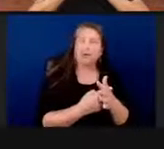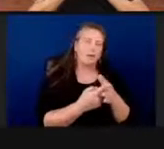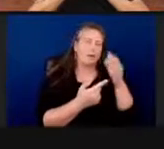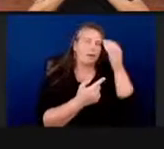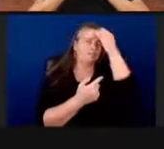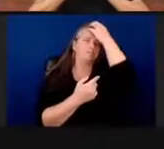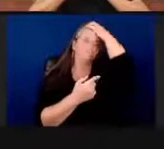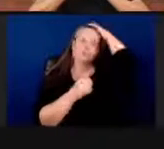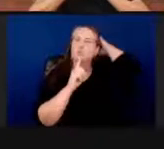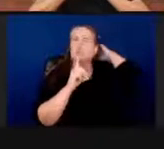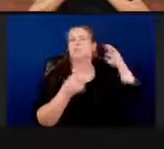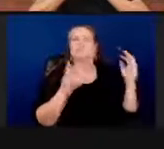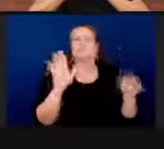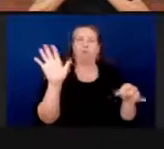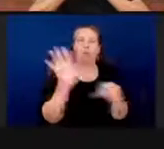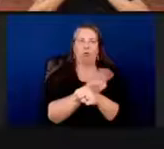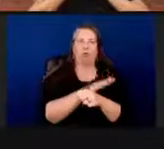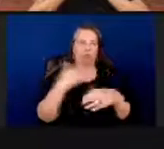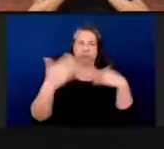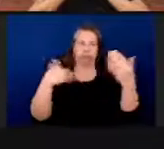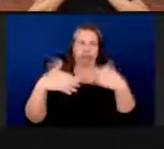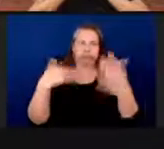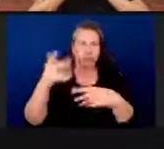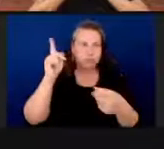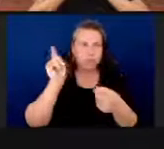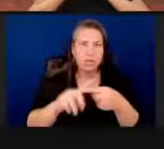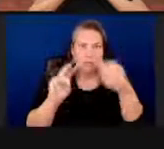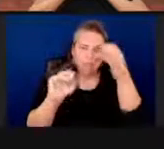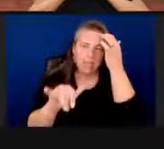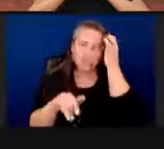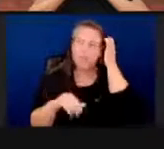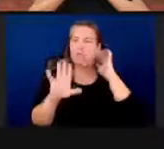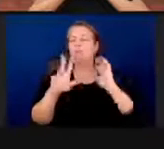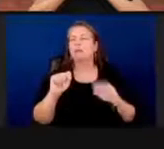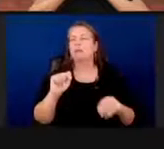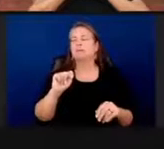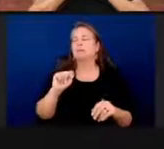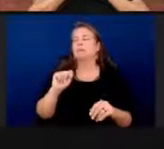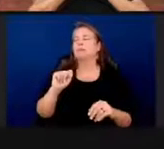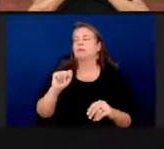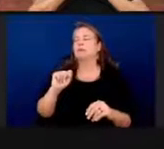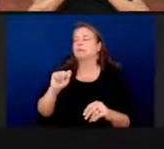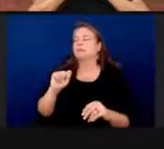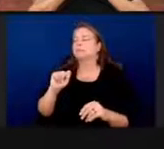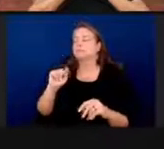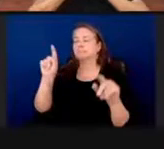معقد، وعندما تبدأ المدرسة تبدأ الركض حتى نهاية شهر مايو.